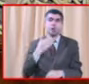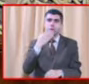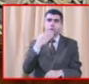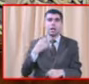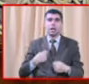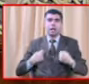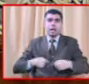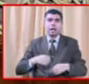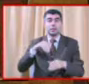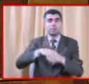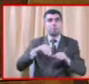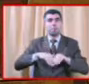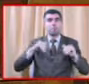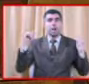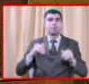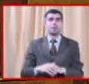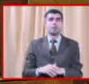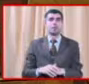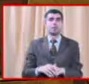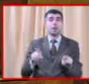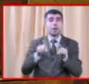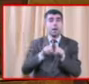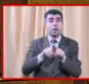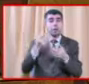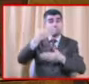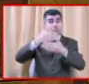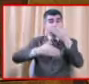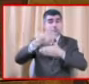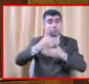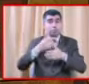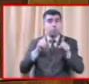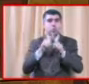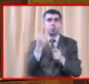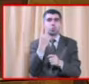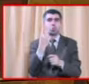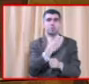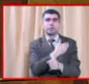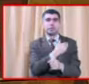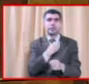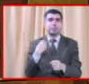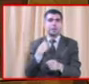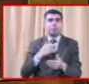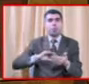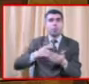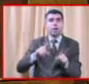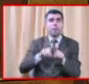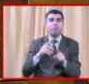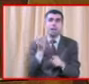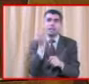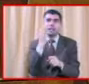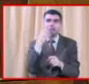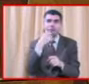السيد الرئيس. السيد الوزير، شرع في بناء واحد جوج مستشفيات صغار في الريش وفي ميدلت منذ سنه 2009